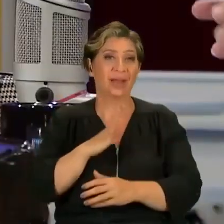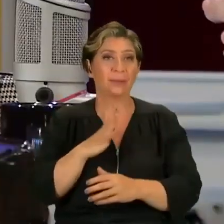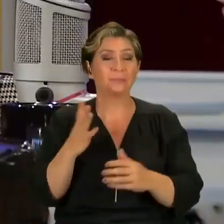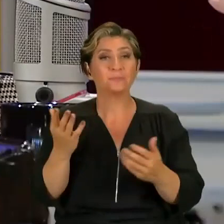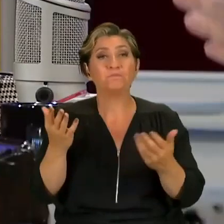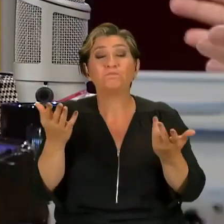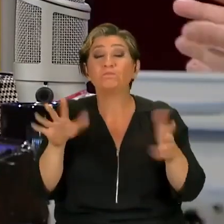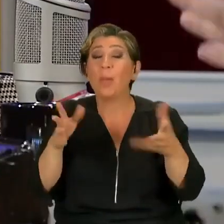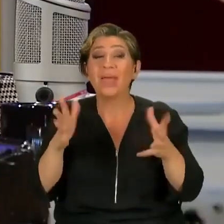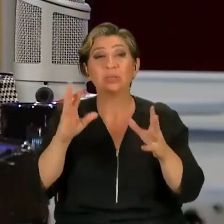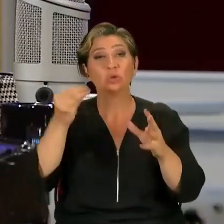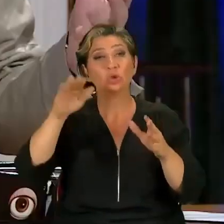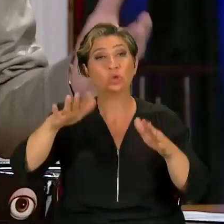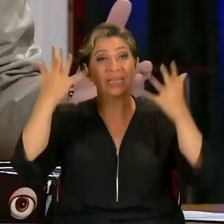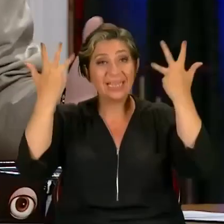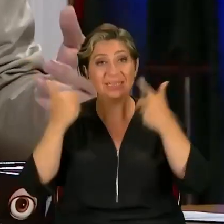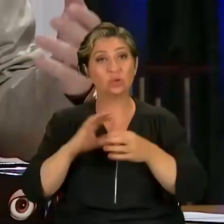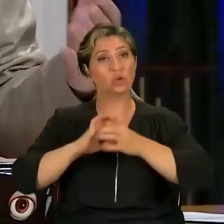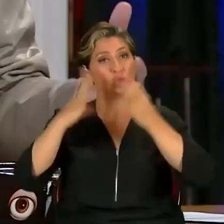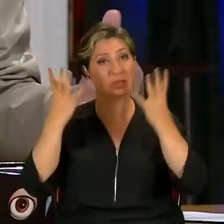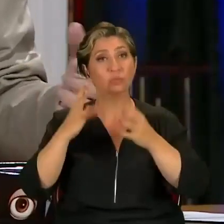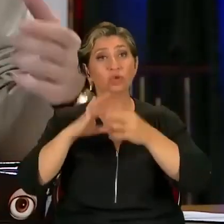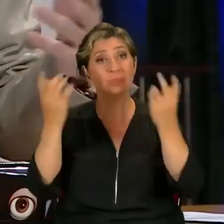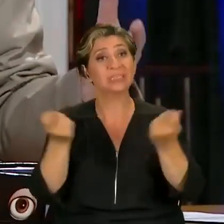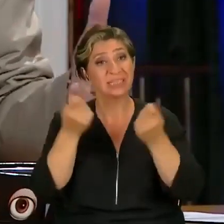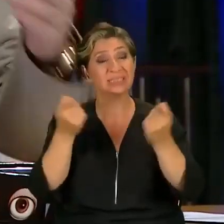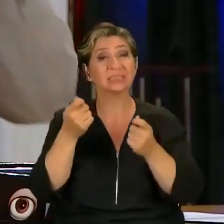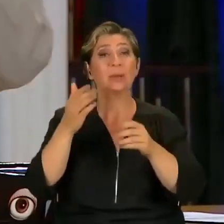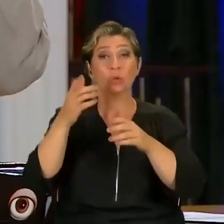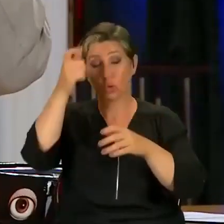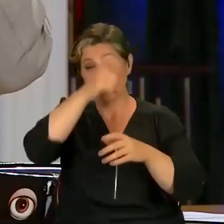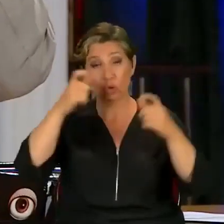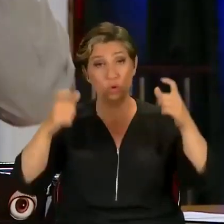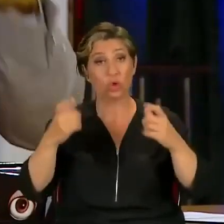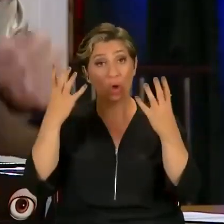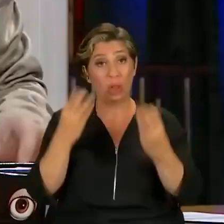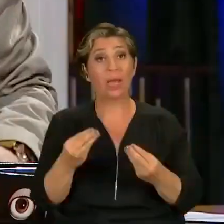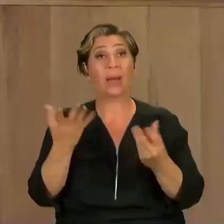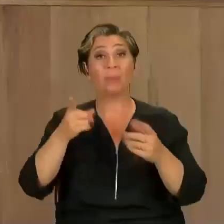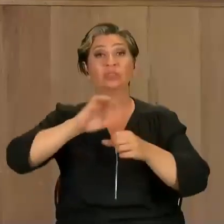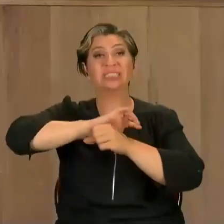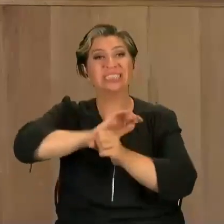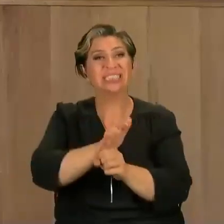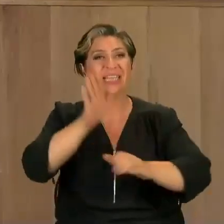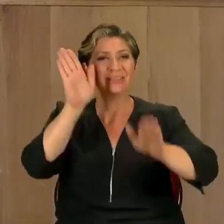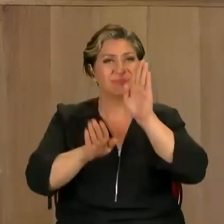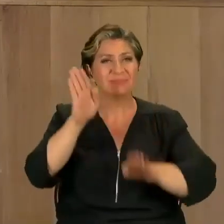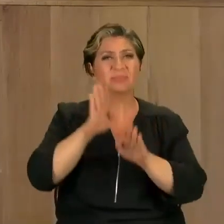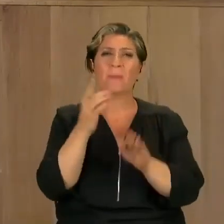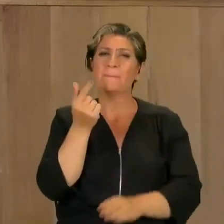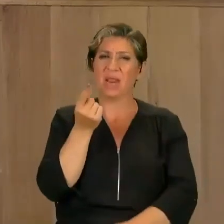Neler var tabii. Belki çocuk gelin meselesini çözeriz, çözmeye çalışırız memleket olarak. Ama bu şiddet meselesi